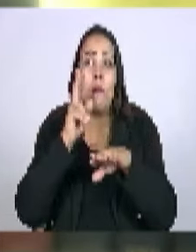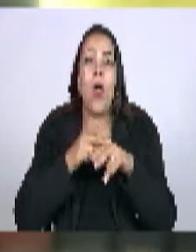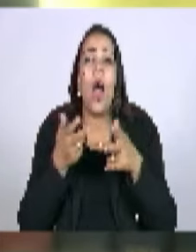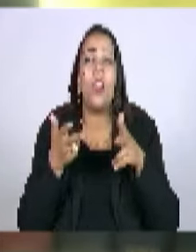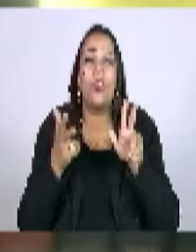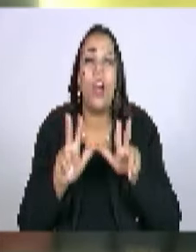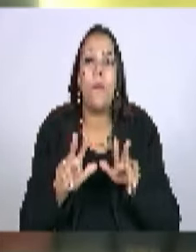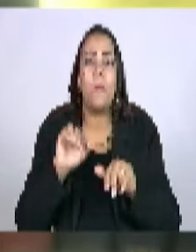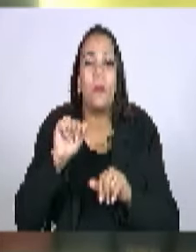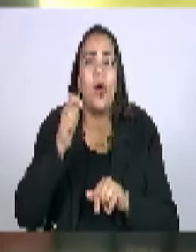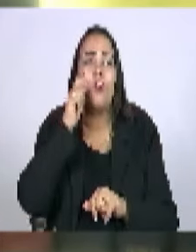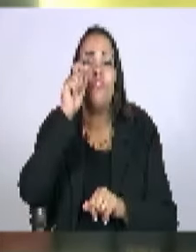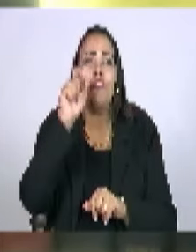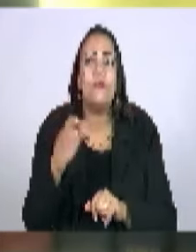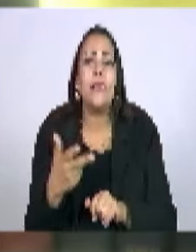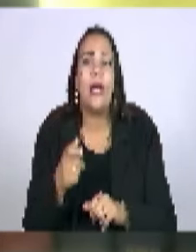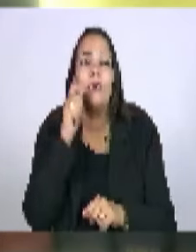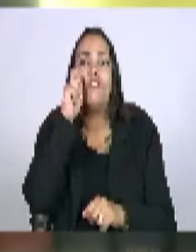شخصيه